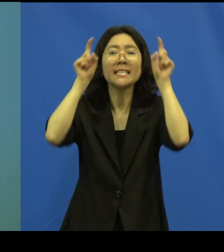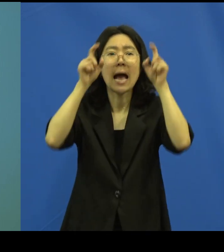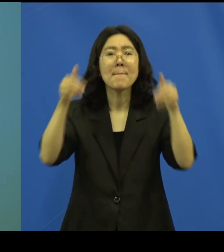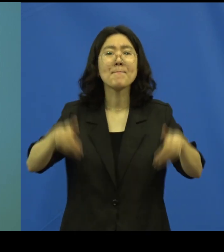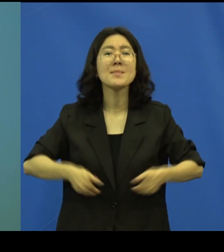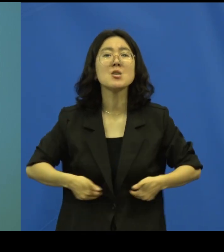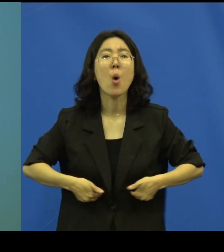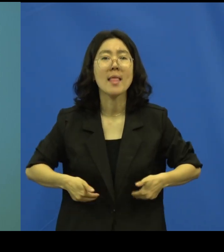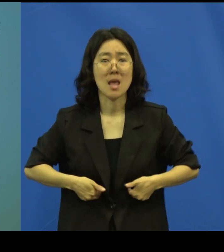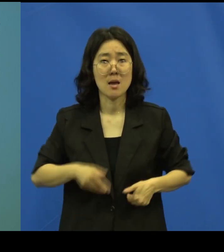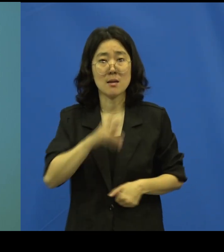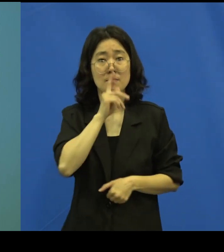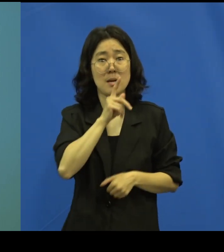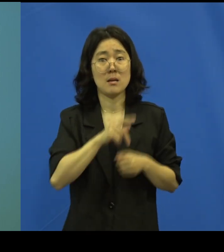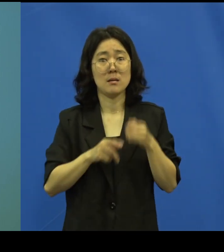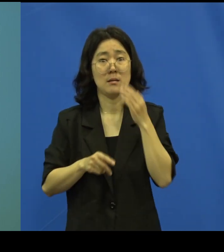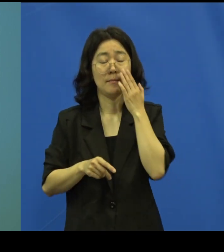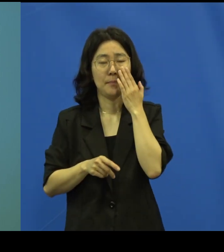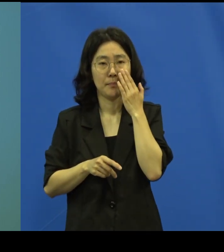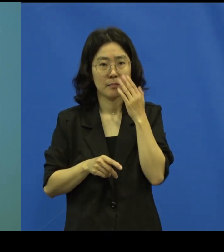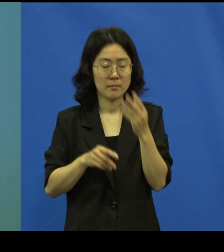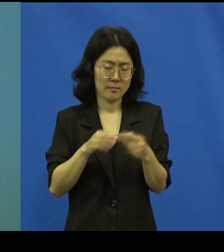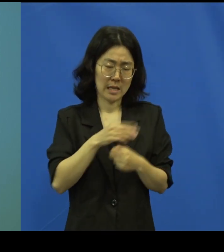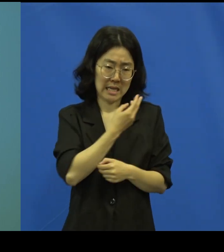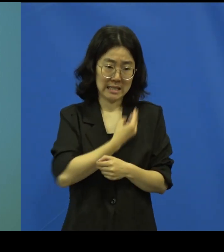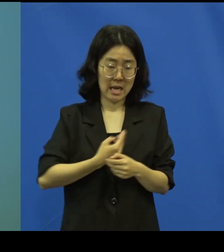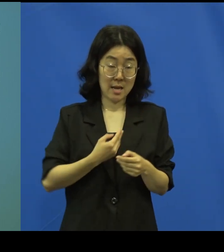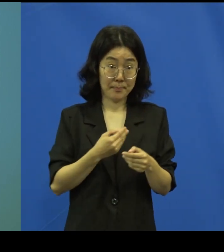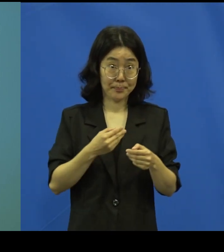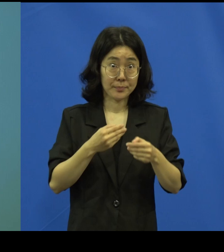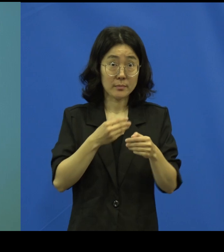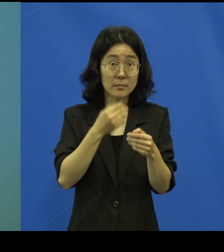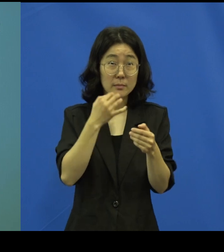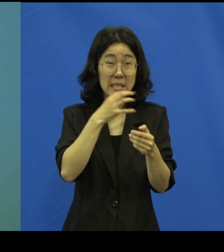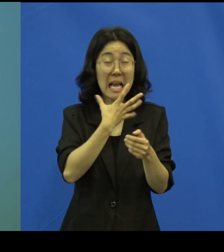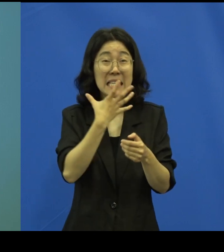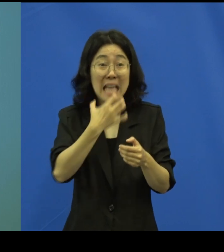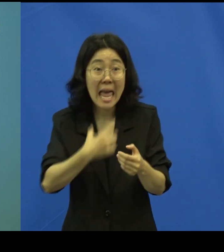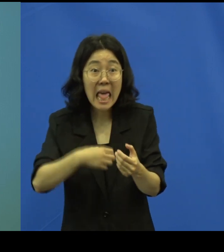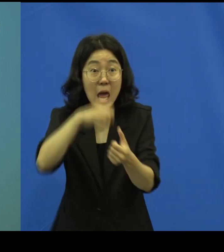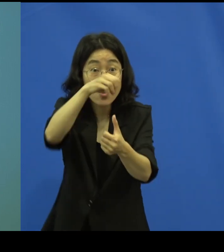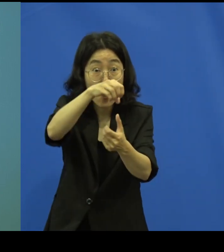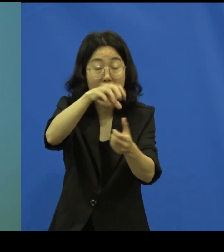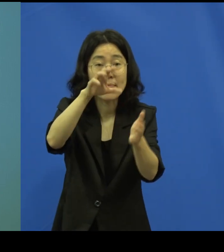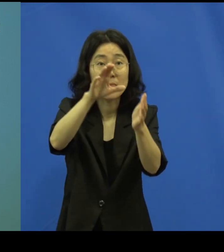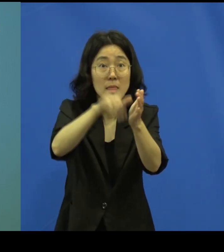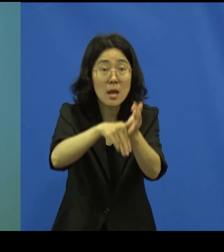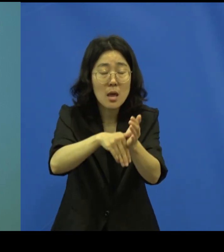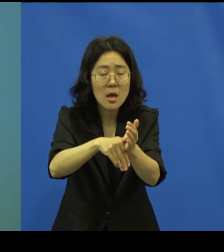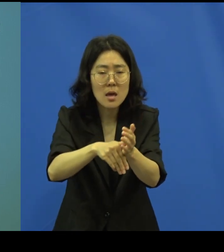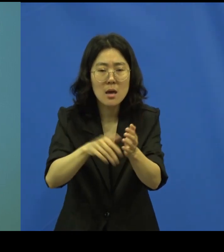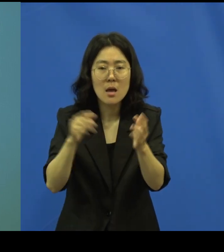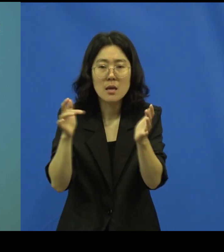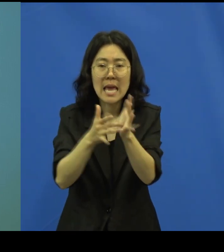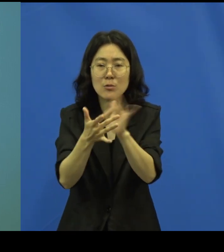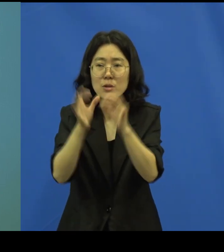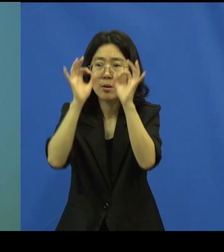요한이 그리스도를 향해 보라 세상 죄를 지고 가는 하나님의 어린 양이로다.